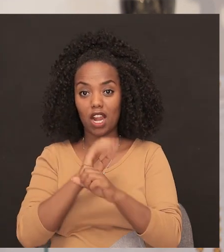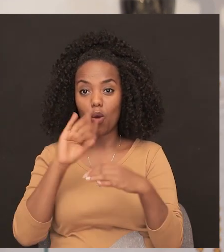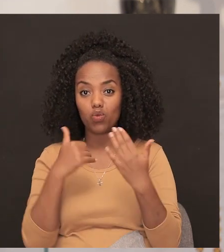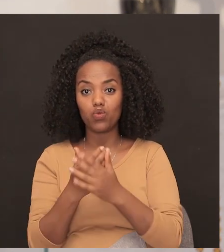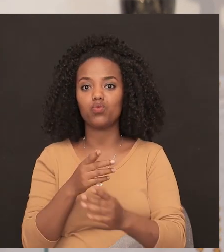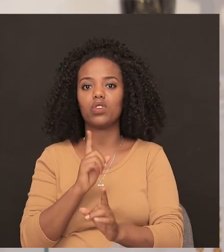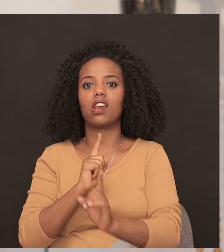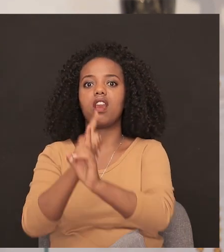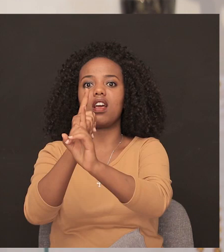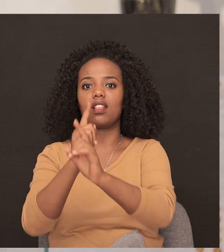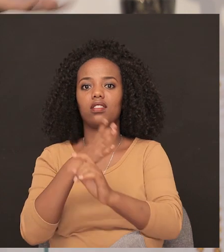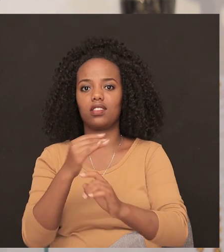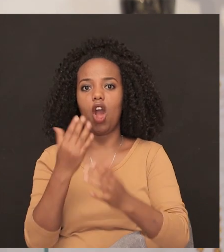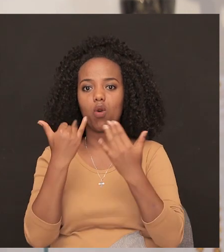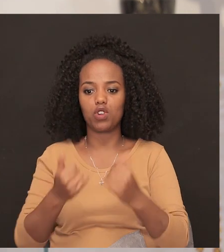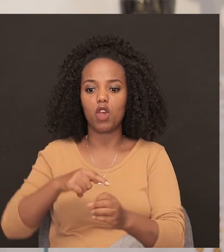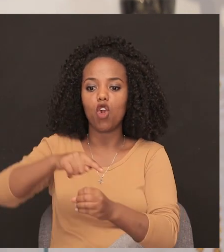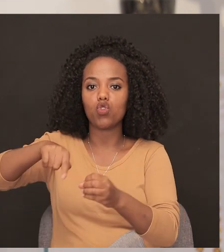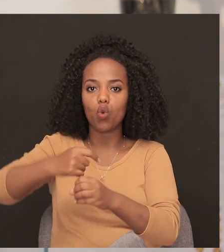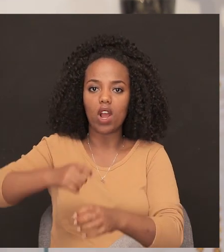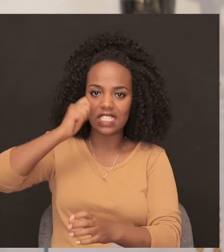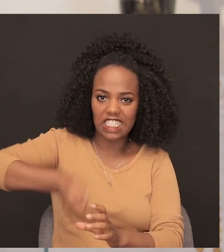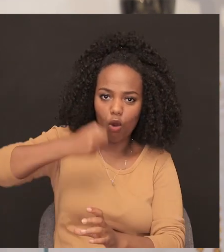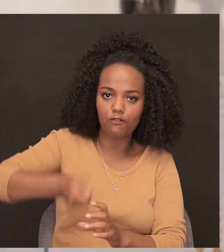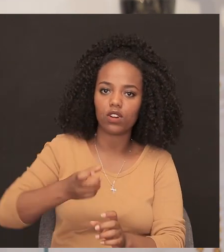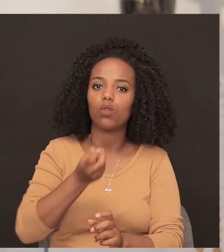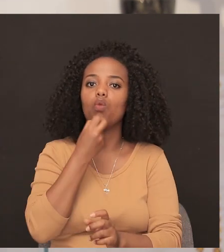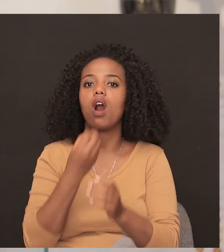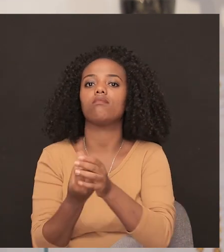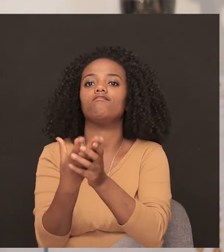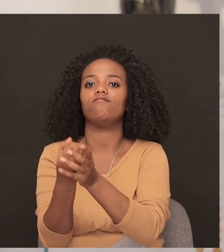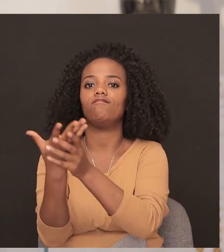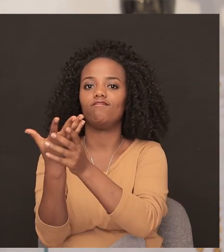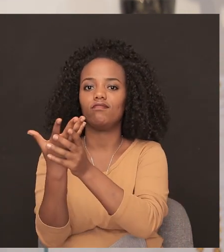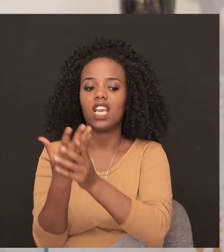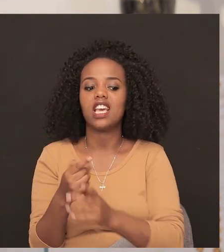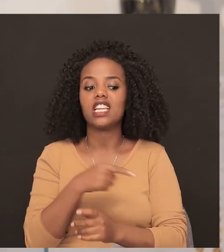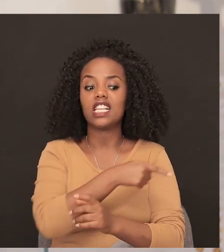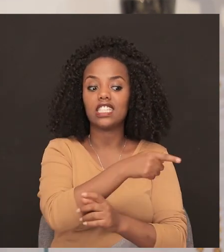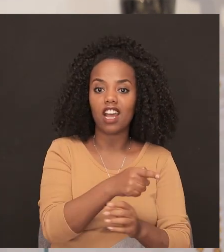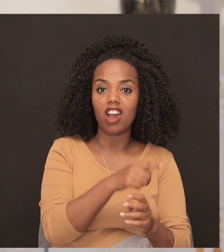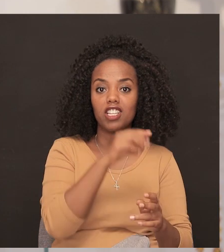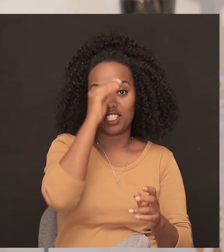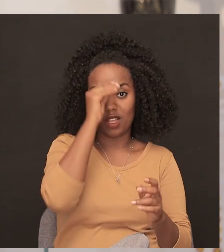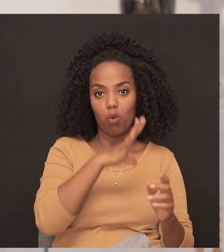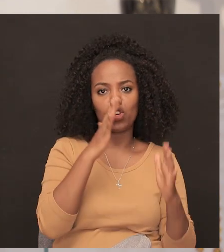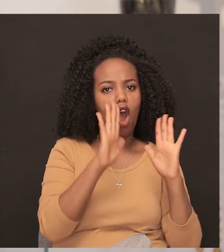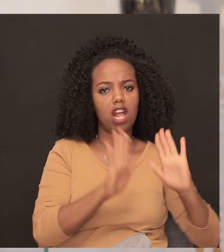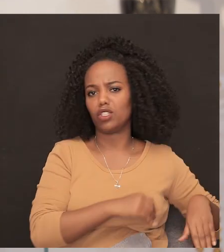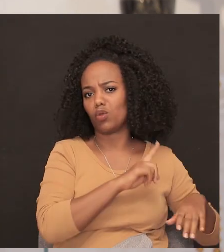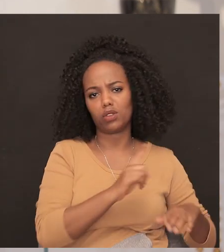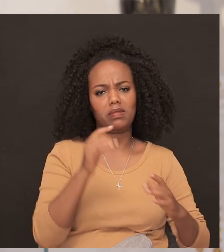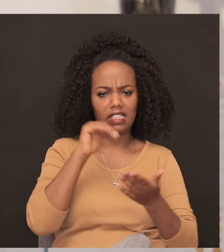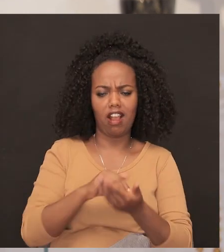ሁሉ ይቃናለታልና አሁንም ጉድጓድ ሲቆፍር ውሃ ወጣ። እነዛ ያባረሩት ሰዎች አሁንም